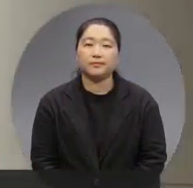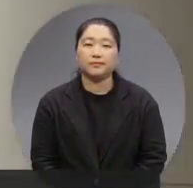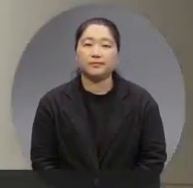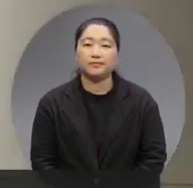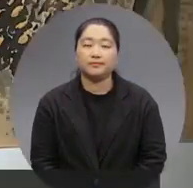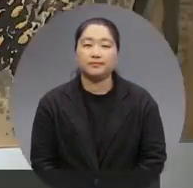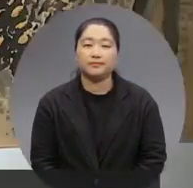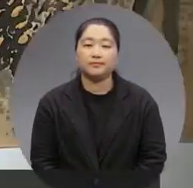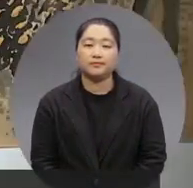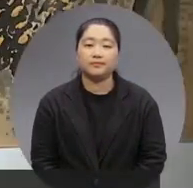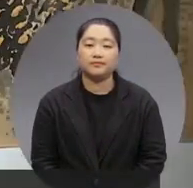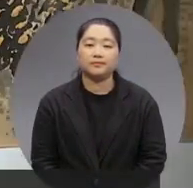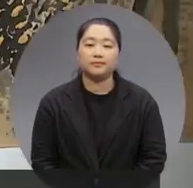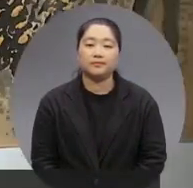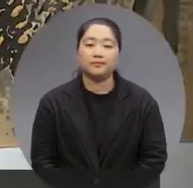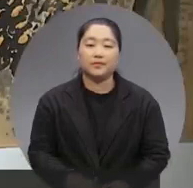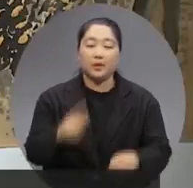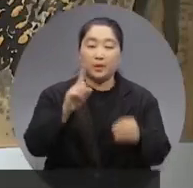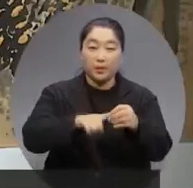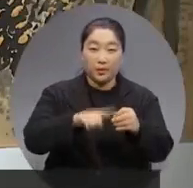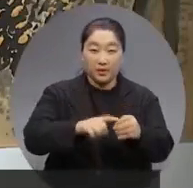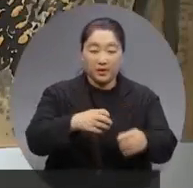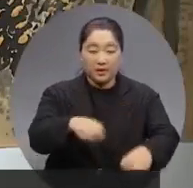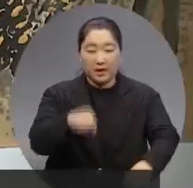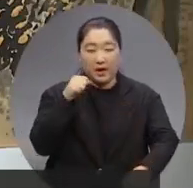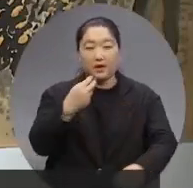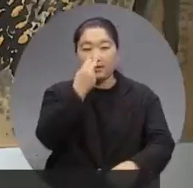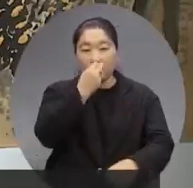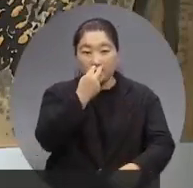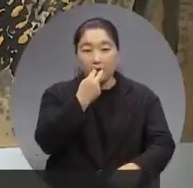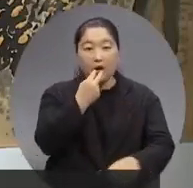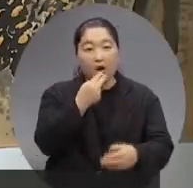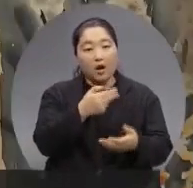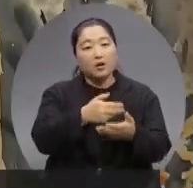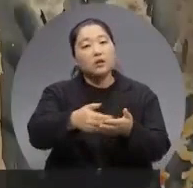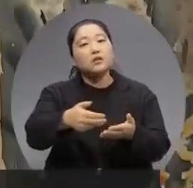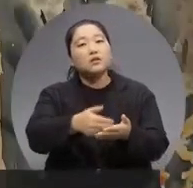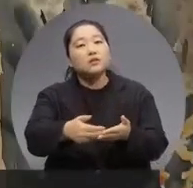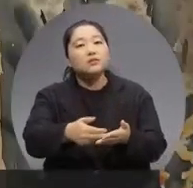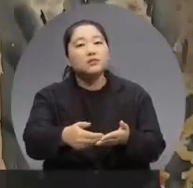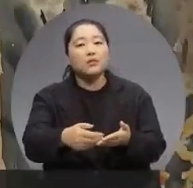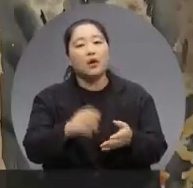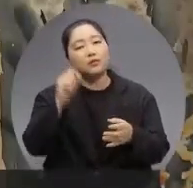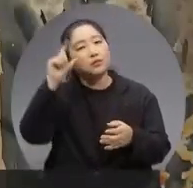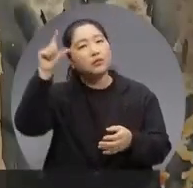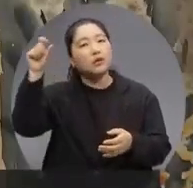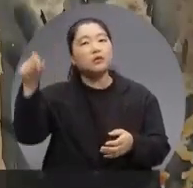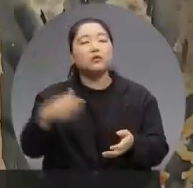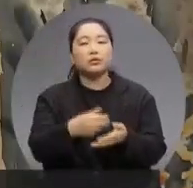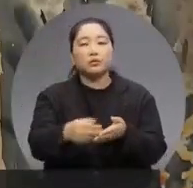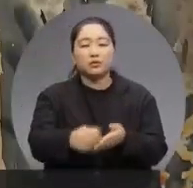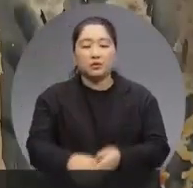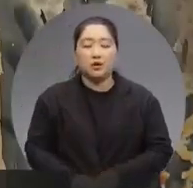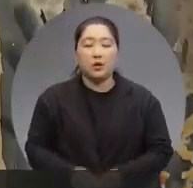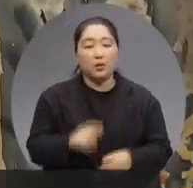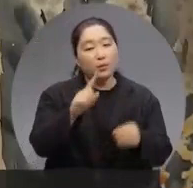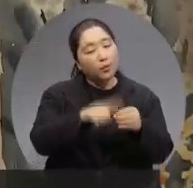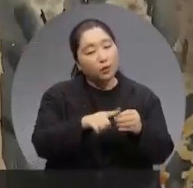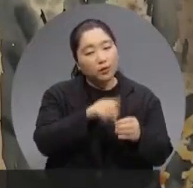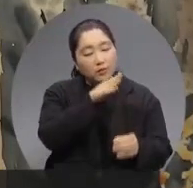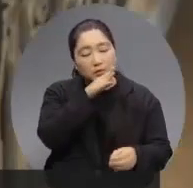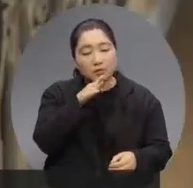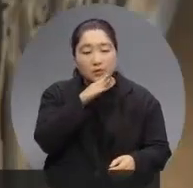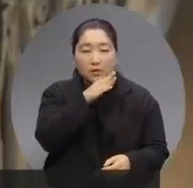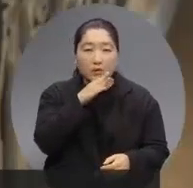해서 보리에 강인한 생명력은 추상적으로 표현되기도 합니다 볼이 같기도 아니기도 하지만